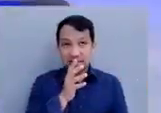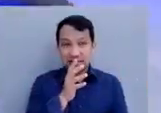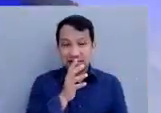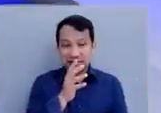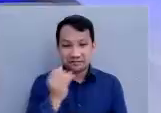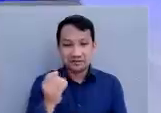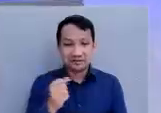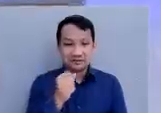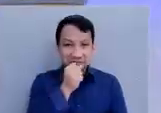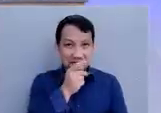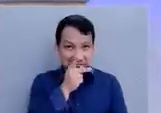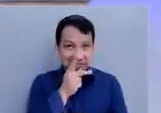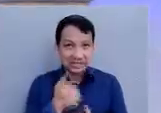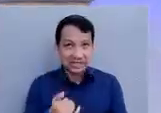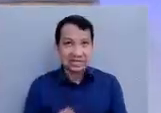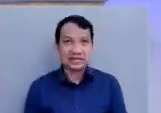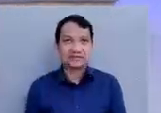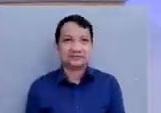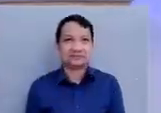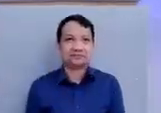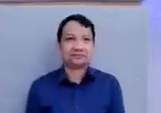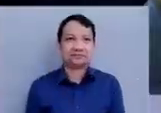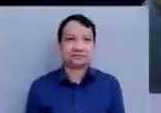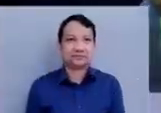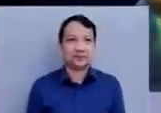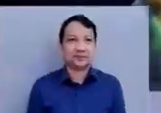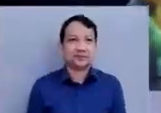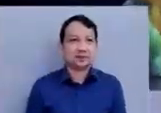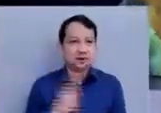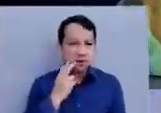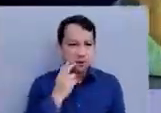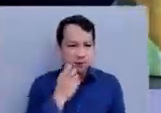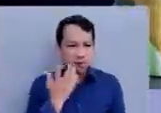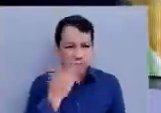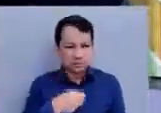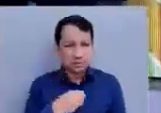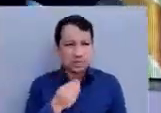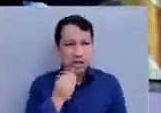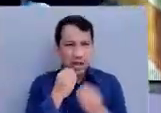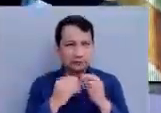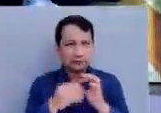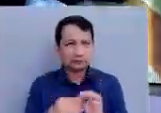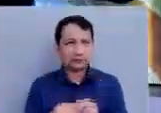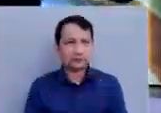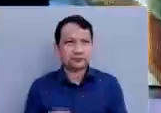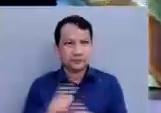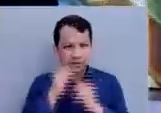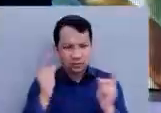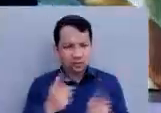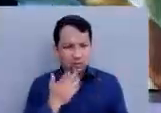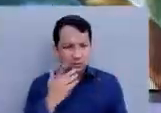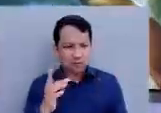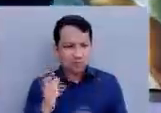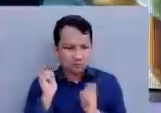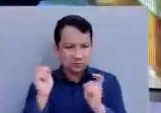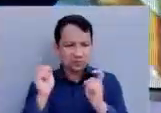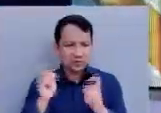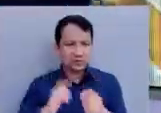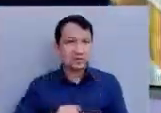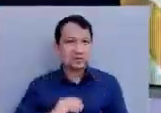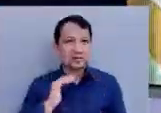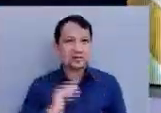Toto Narinig ko yun ha Oo parang ang lutong nung kinain Gret Nagulat kasi ako Sabi ko ang bilis ng makakuha ng